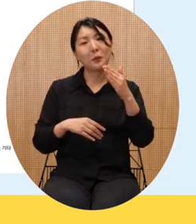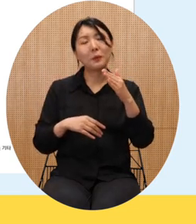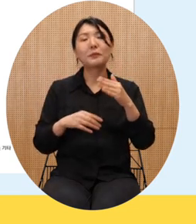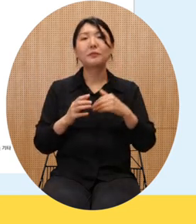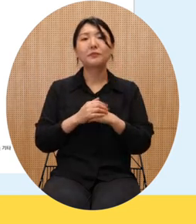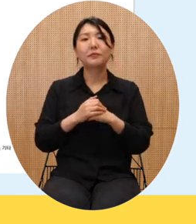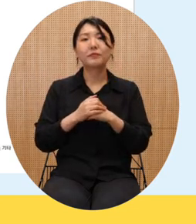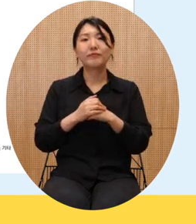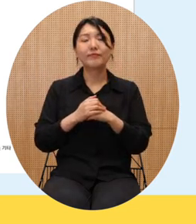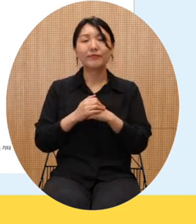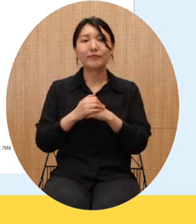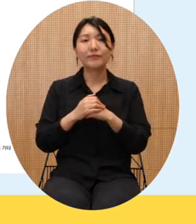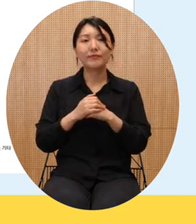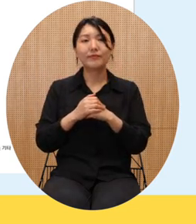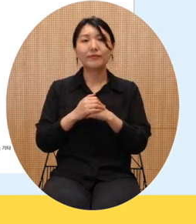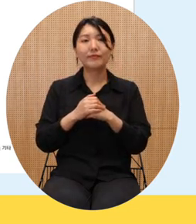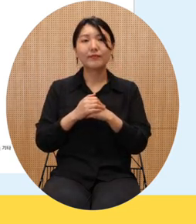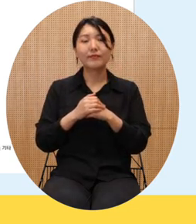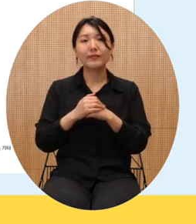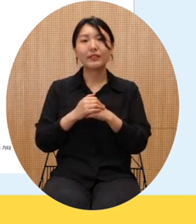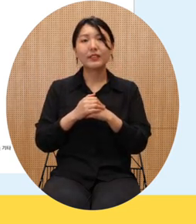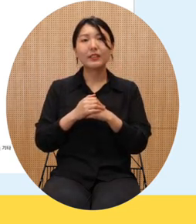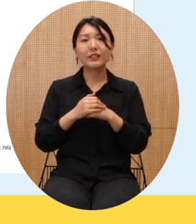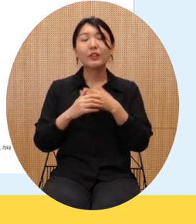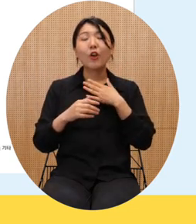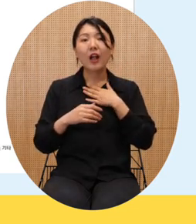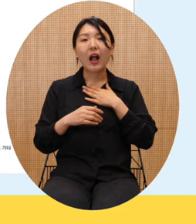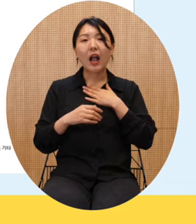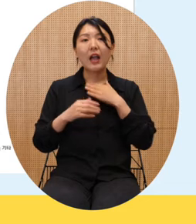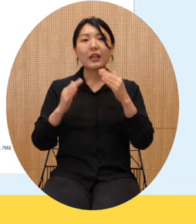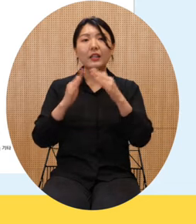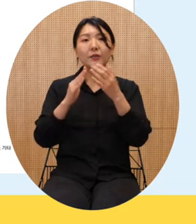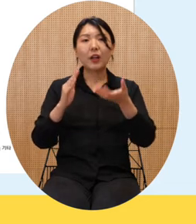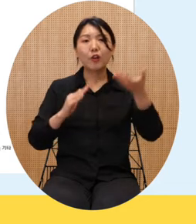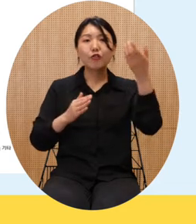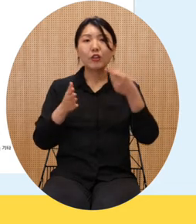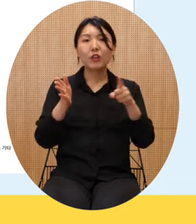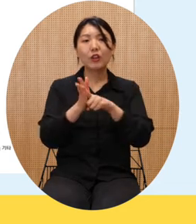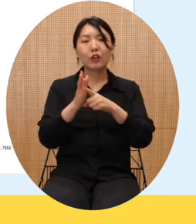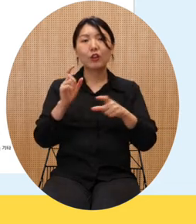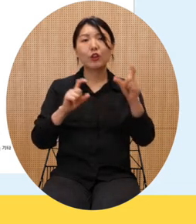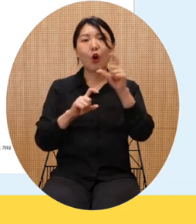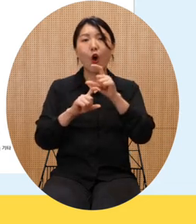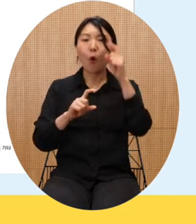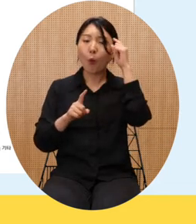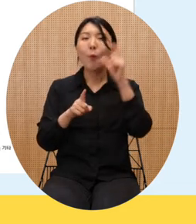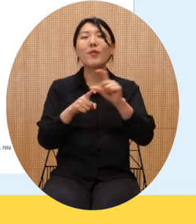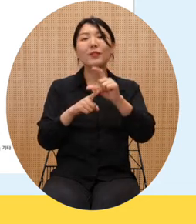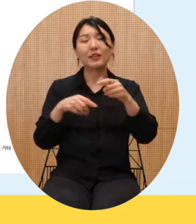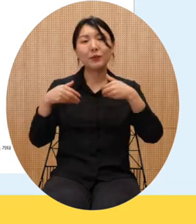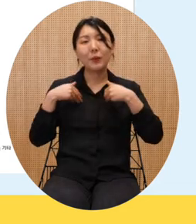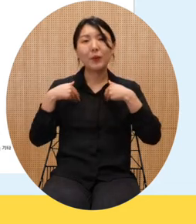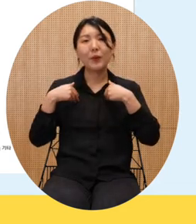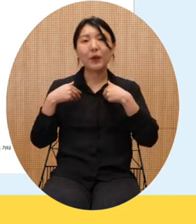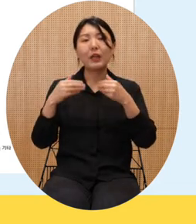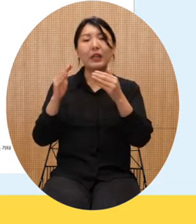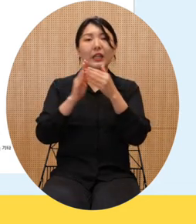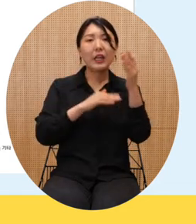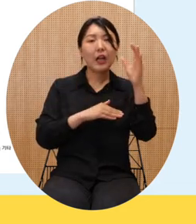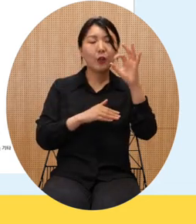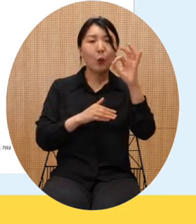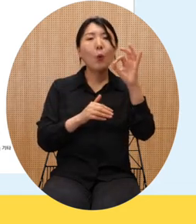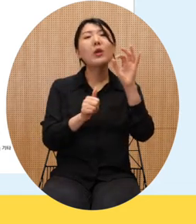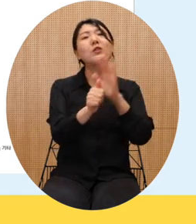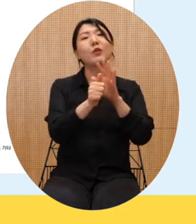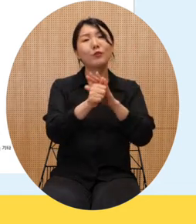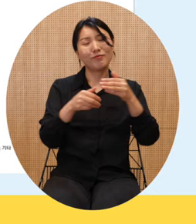지금의 주거를 유지하는 정도가 좀 더 지금 그래서 우리가 주거 상향을 위해서는 조금